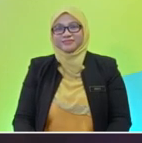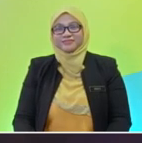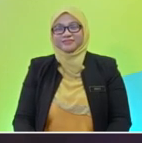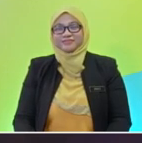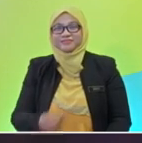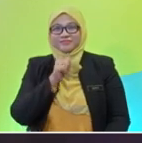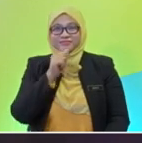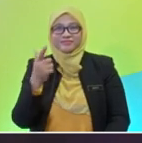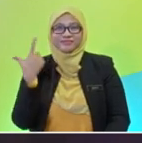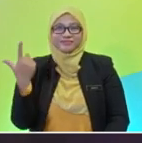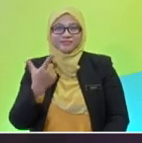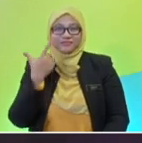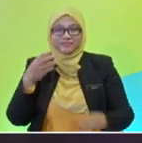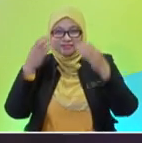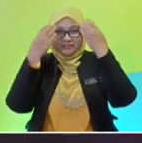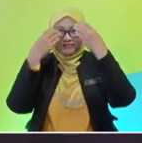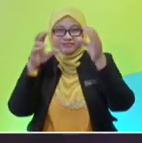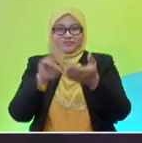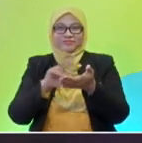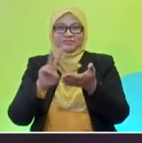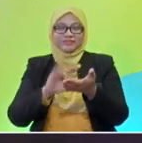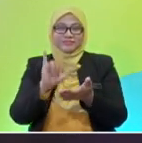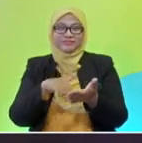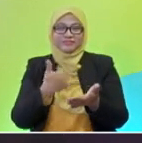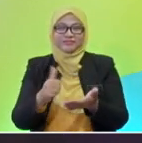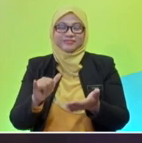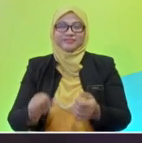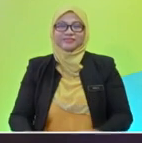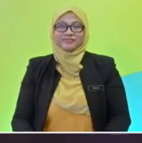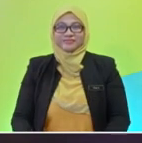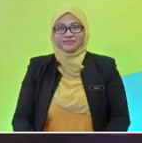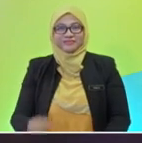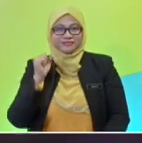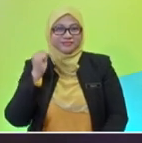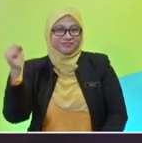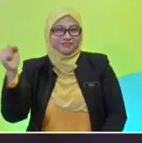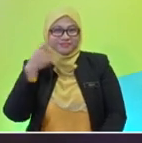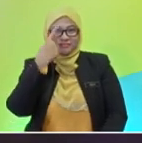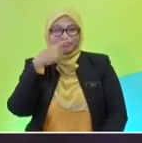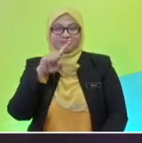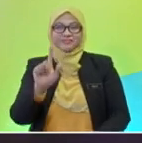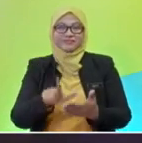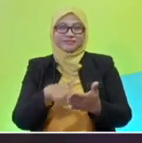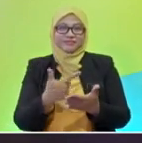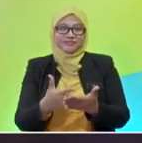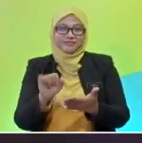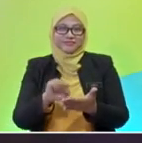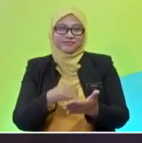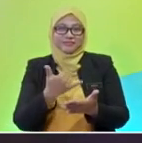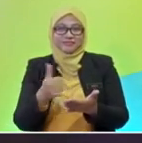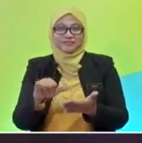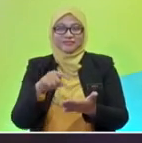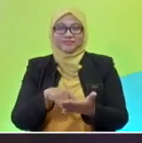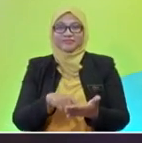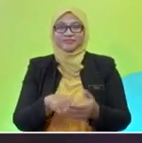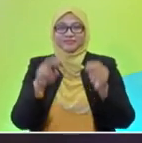ini begitu istimewa Cikgu untuk kita semua. Cikgu bersemangat untuk melagukan syair ni. Harap murid-murid pun dapat belajar.